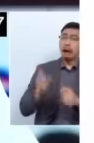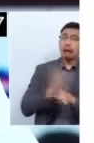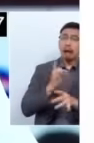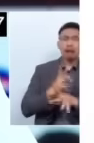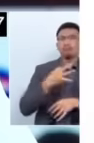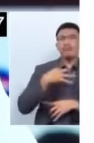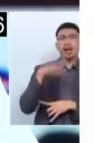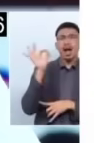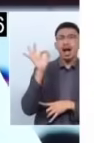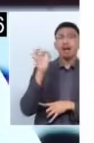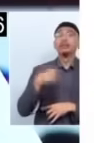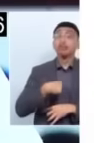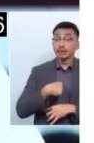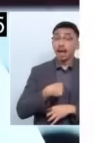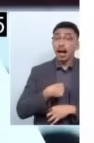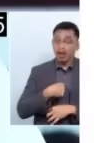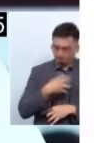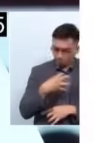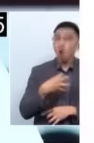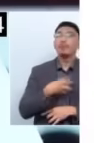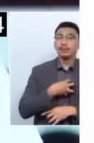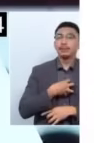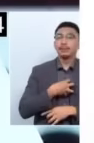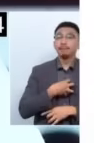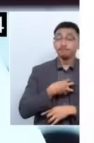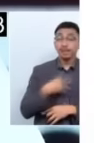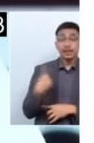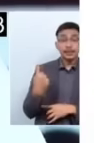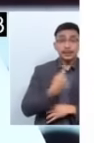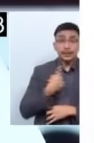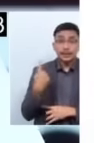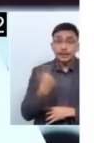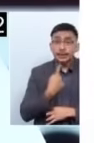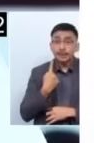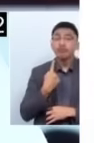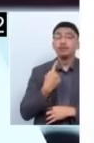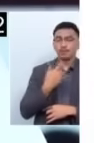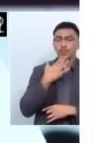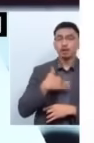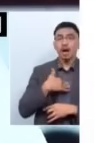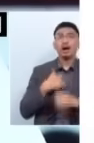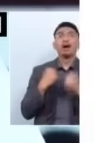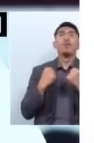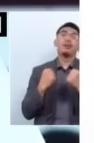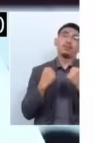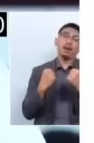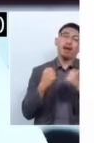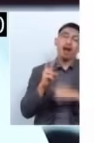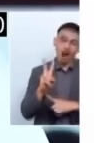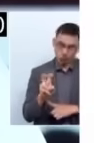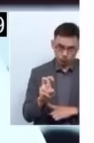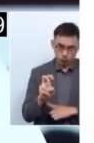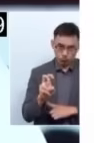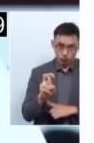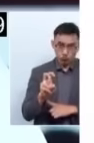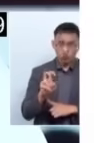masyarakat ditangkap gara-gara beda pilihan. Kan nggak mungkin dikandangin atau misalnya dikurung gara-gara beda pilihan, mau ngurung